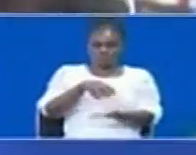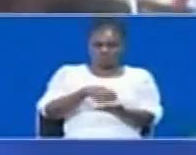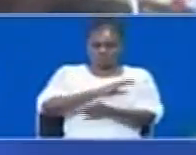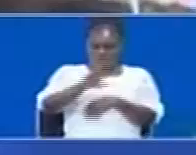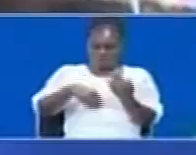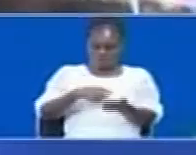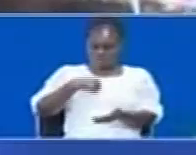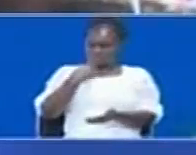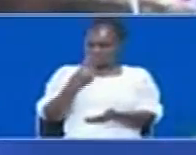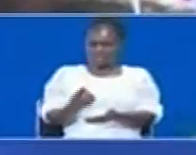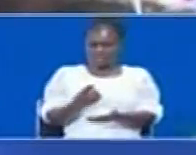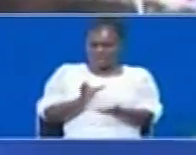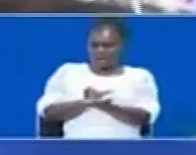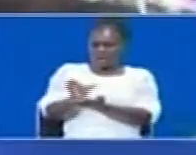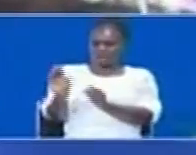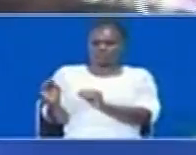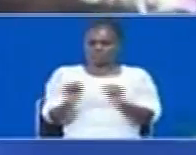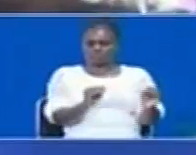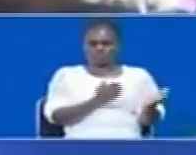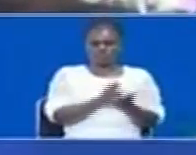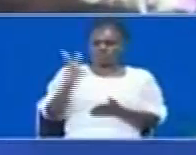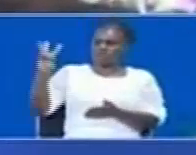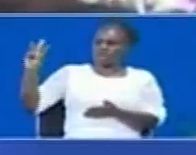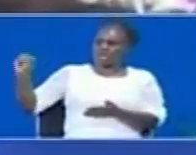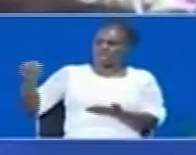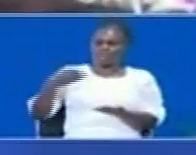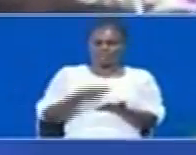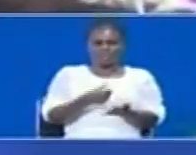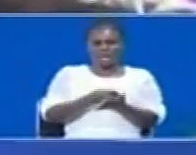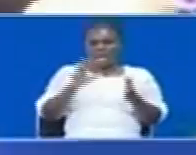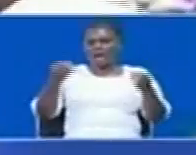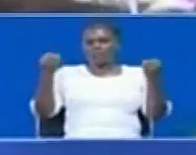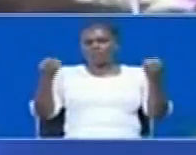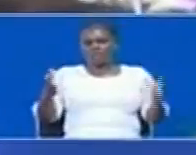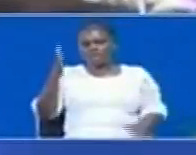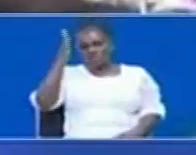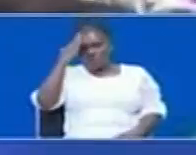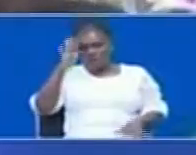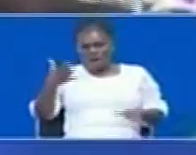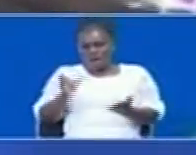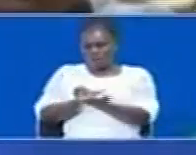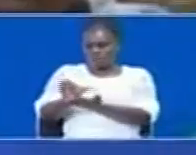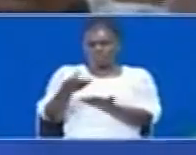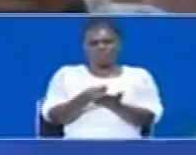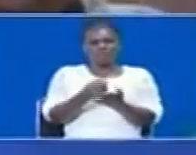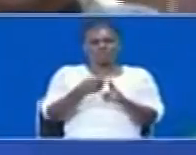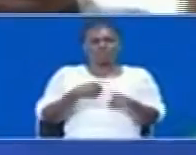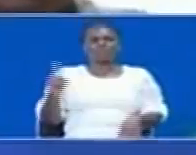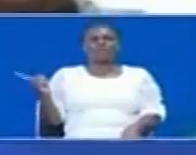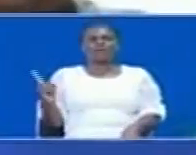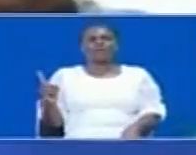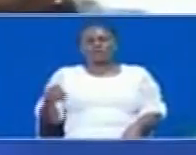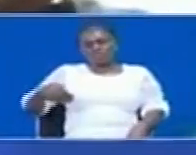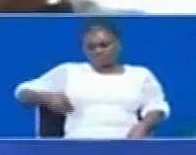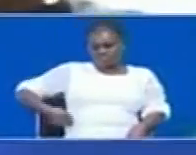we are saying. So cash transfer through M-Pesa, we've been sitting here. How many of us knew that money was being transferred from Nairobi? Saini ukame na kuna